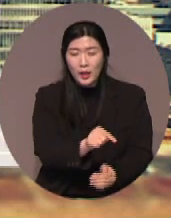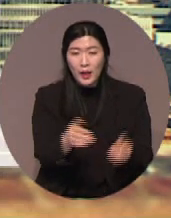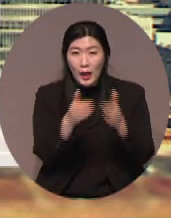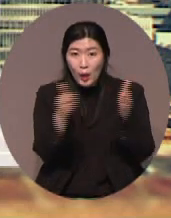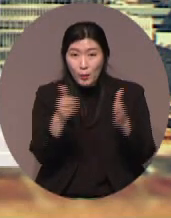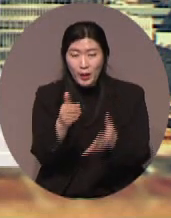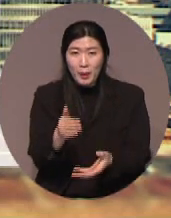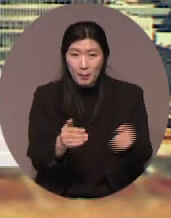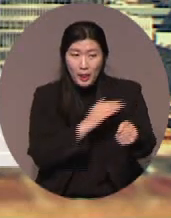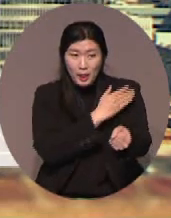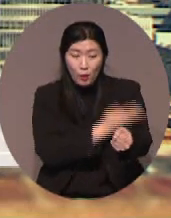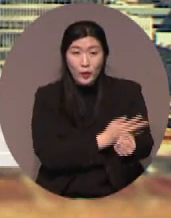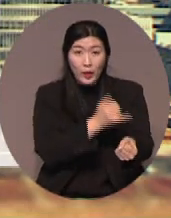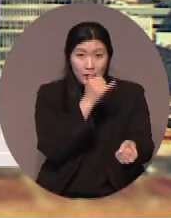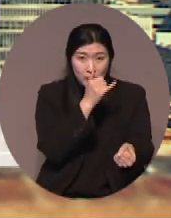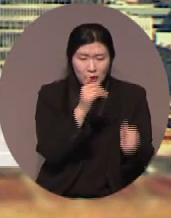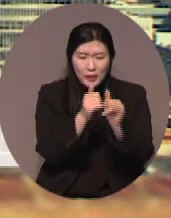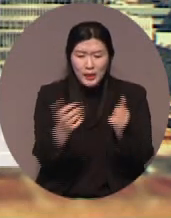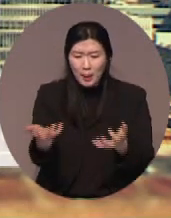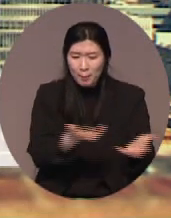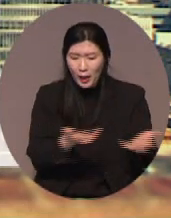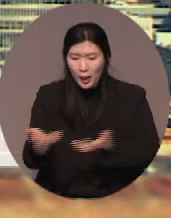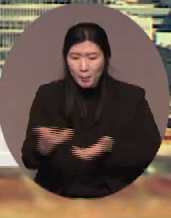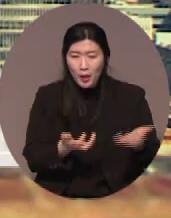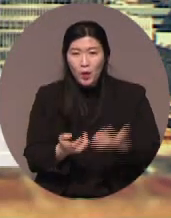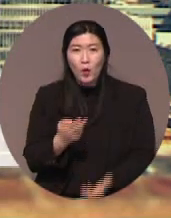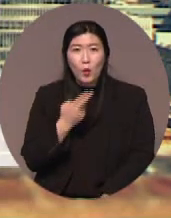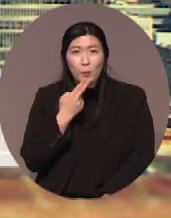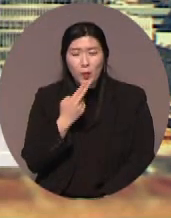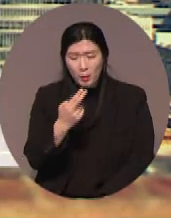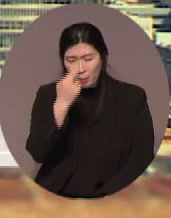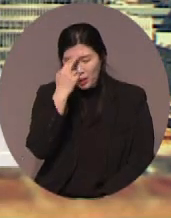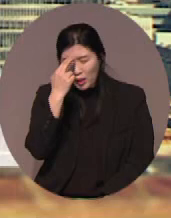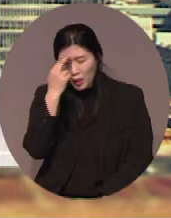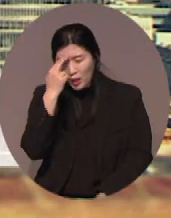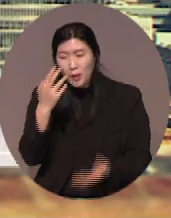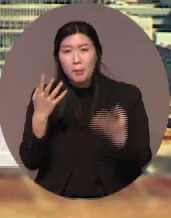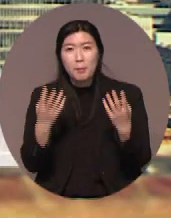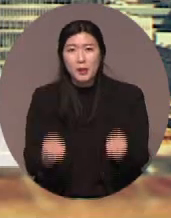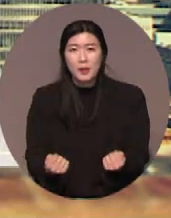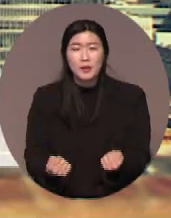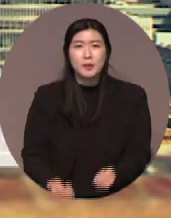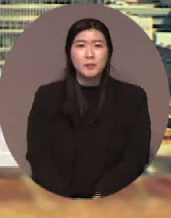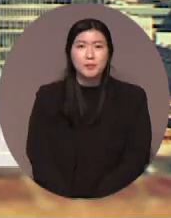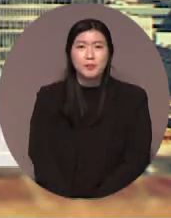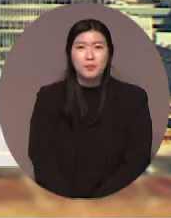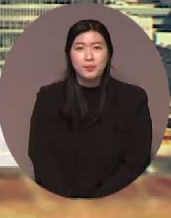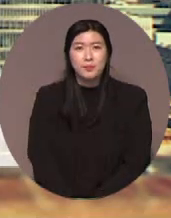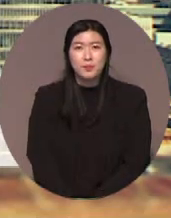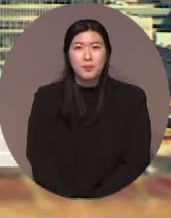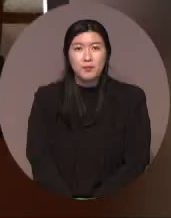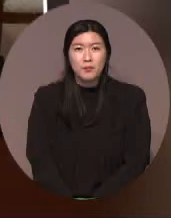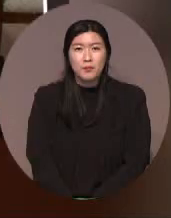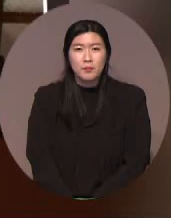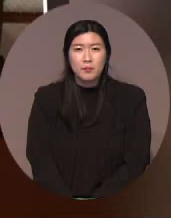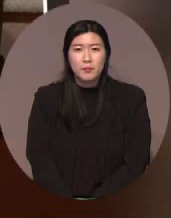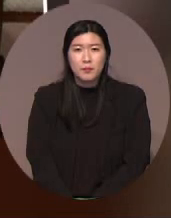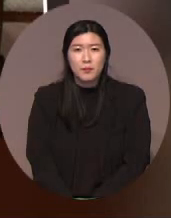갖게 됐는데 정작 입주 업체를 찾지 못해 절반 가까이가 비어 있습니다 고병관 기자입니다